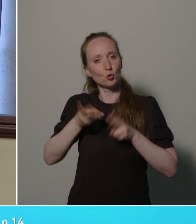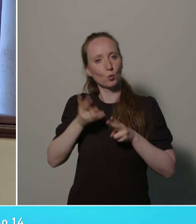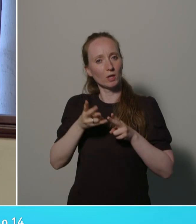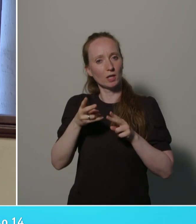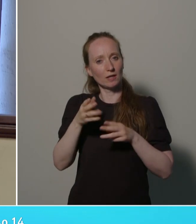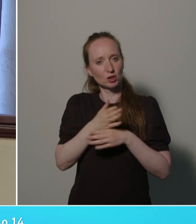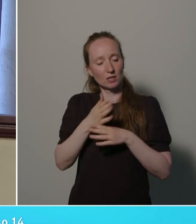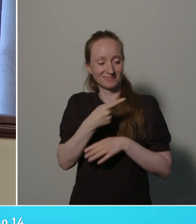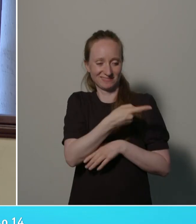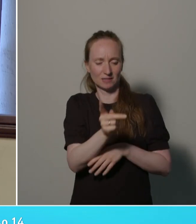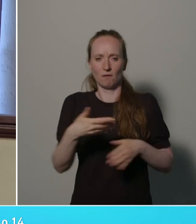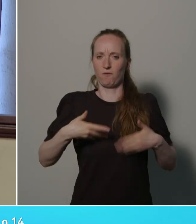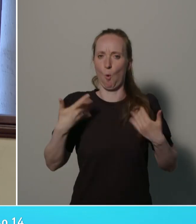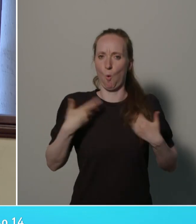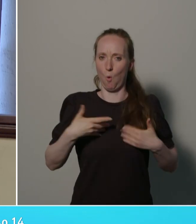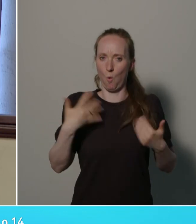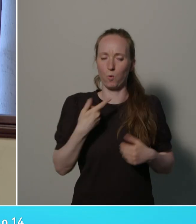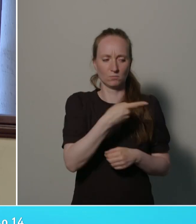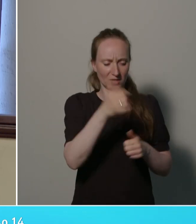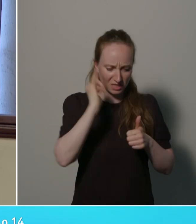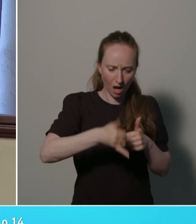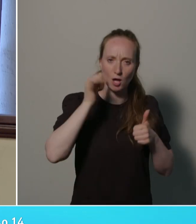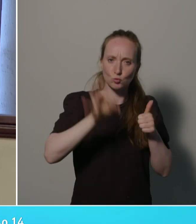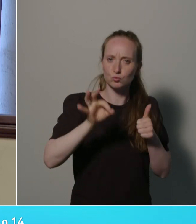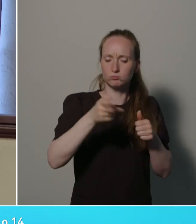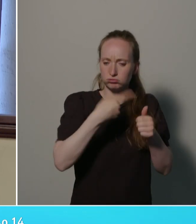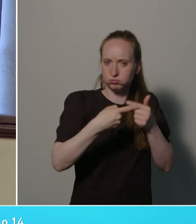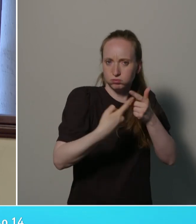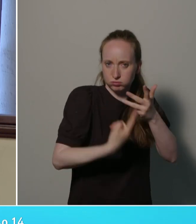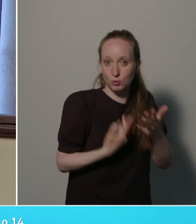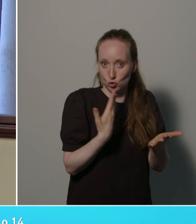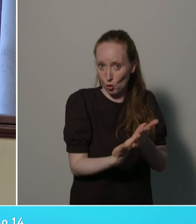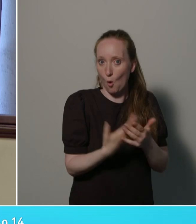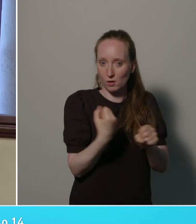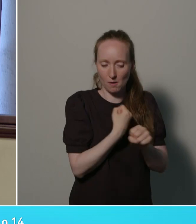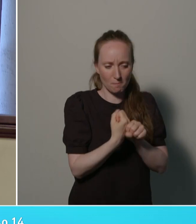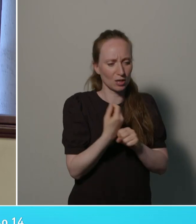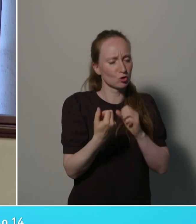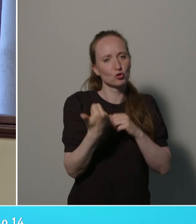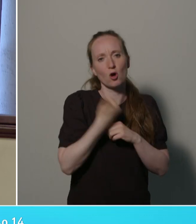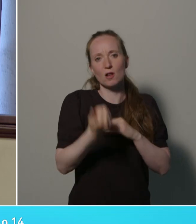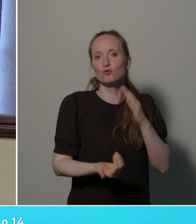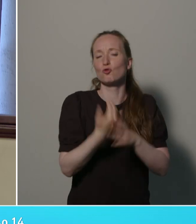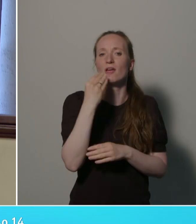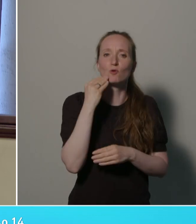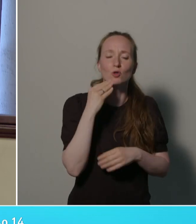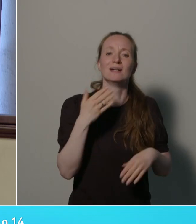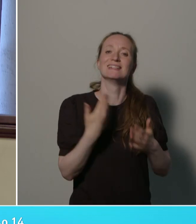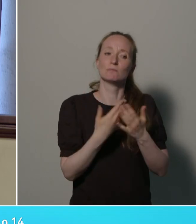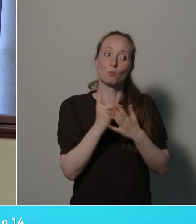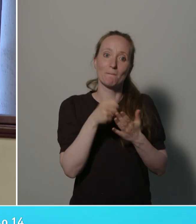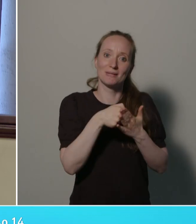die sich gefreut haben, die haben gesagt, jawohl, das ist prima, das ist ein guter Einstieg in ein vollkommen neues Wohnen. Und deswegen muss man das jetzt vielleicht